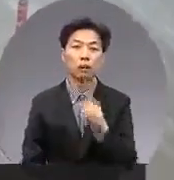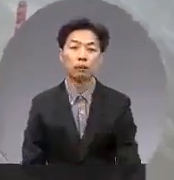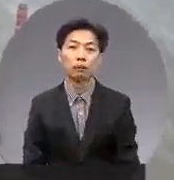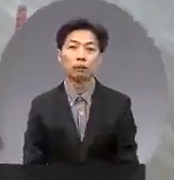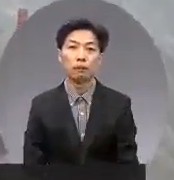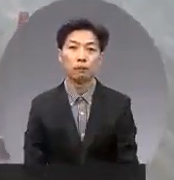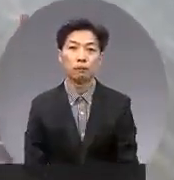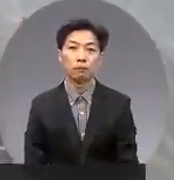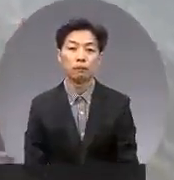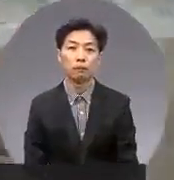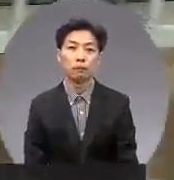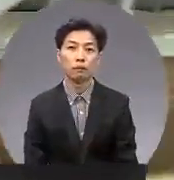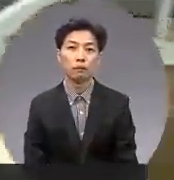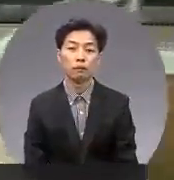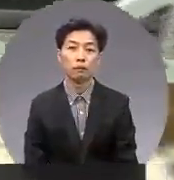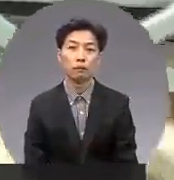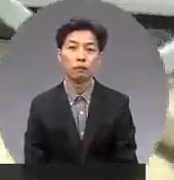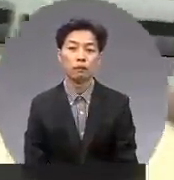기잡니다